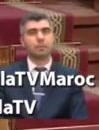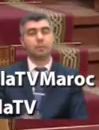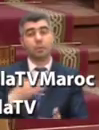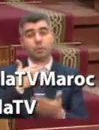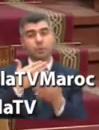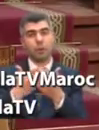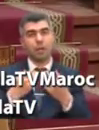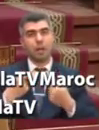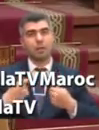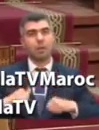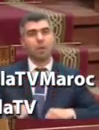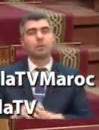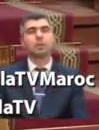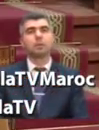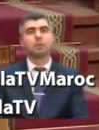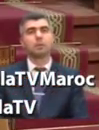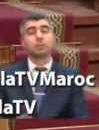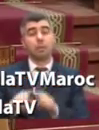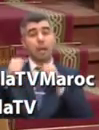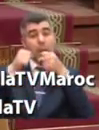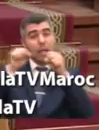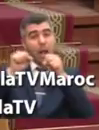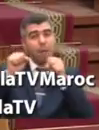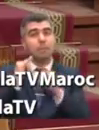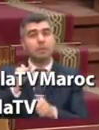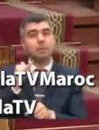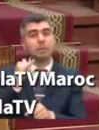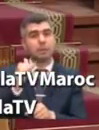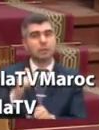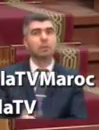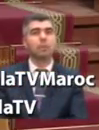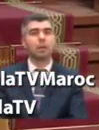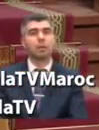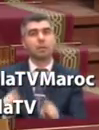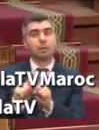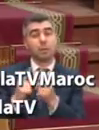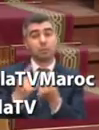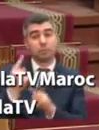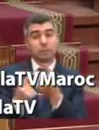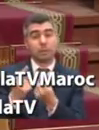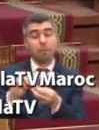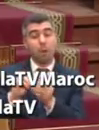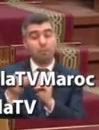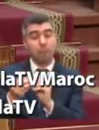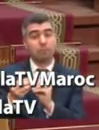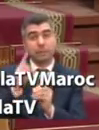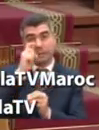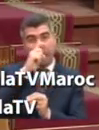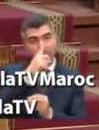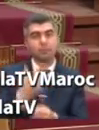الرئيس سيد الوزير، الإضرابات كتستمر وإلا استمرت هذا كيعني أن المشكل هيكلي